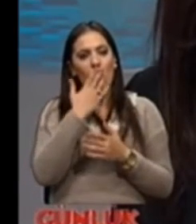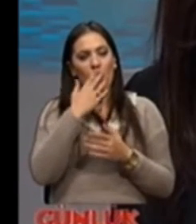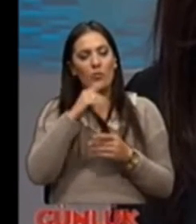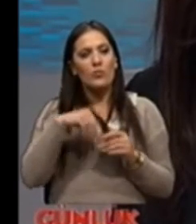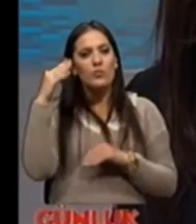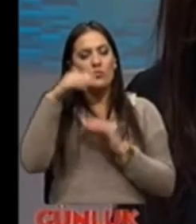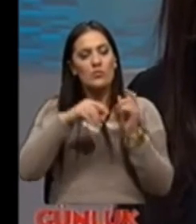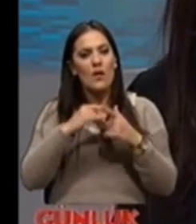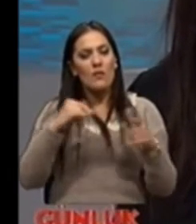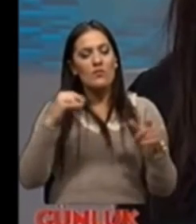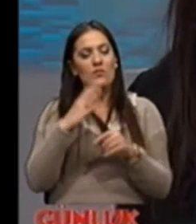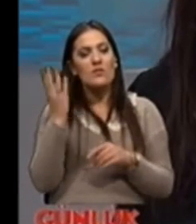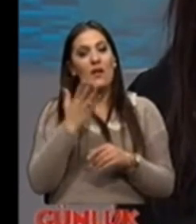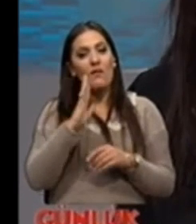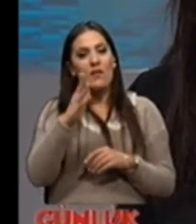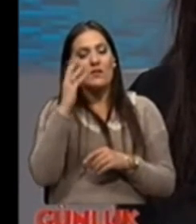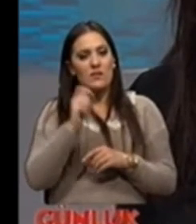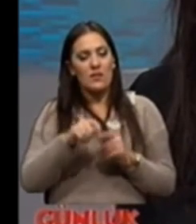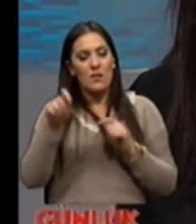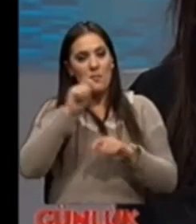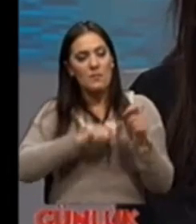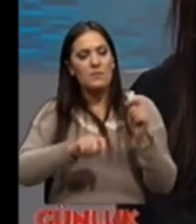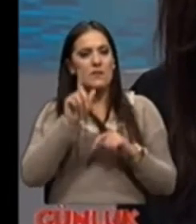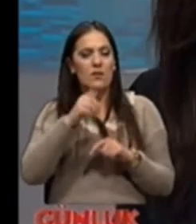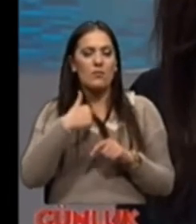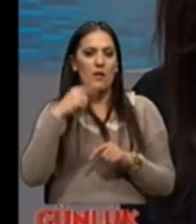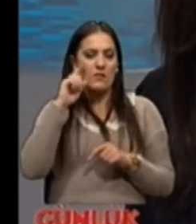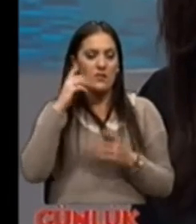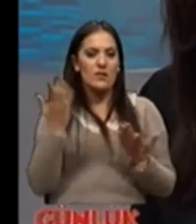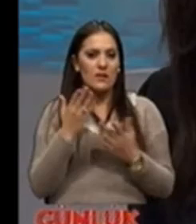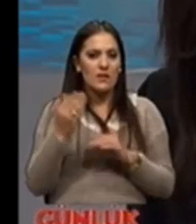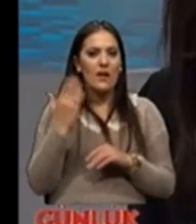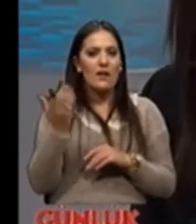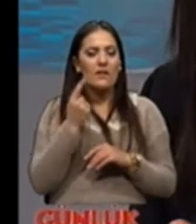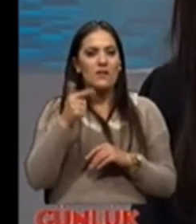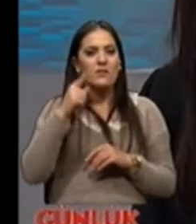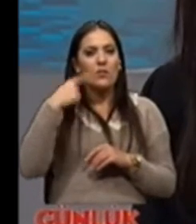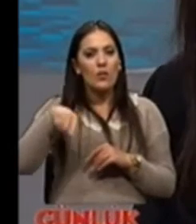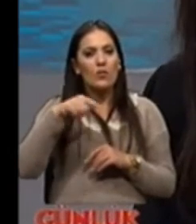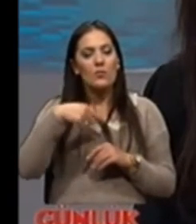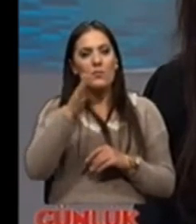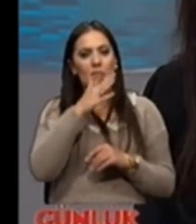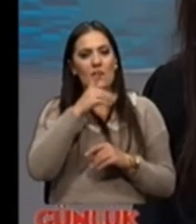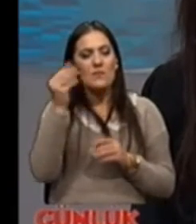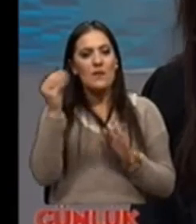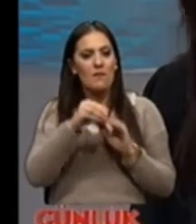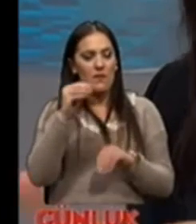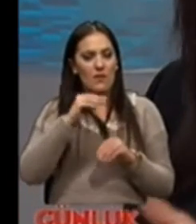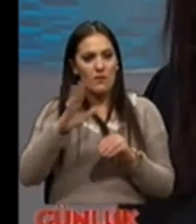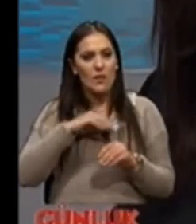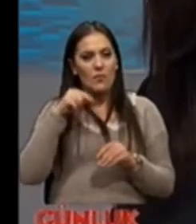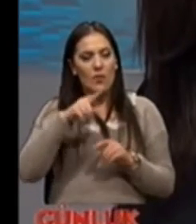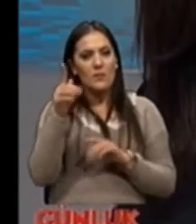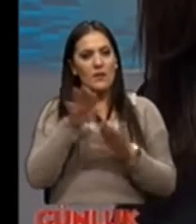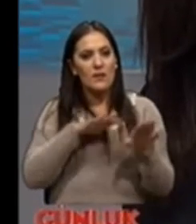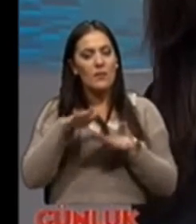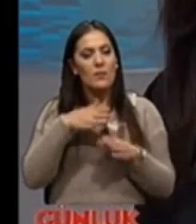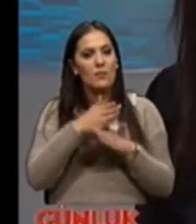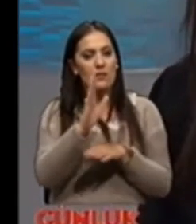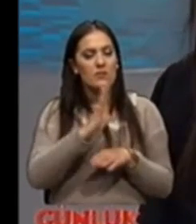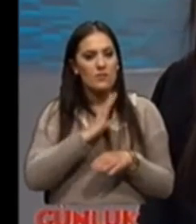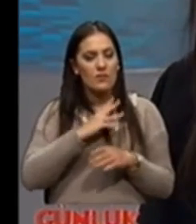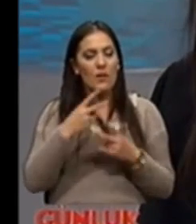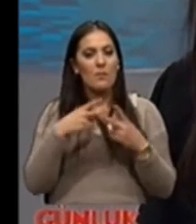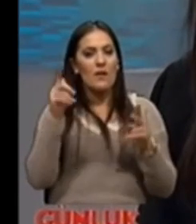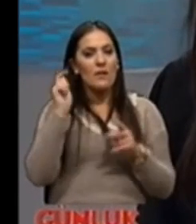sayısının artırılması gerekiyor bence. Ki en azından onu, hani böyle bir bilimsel veri var ve böyle bir deprem gerçeği var, bertaraf edelim